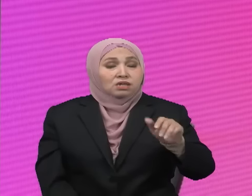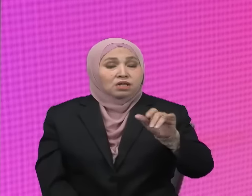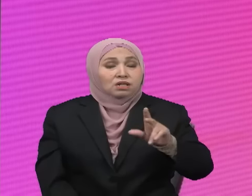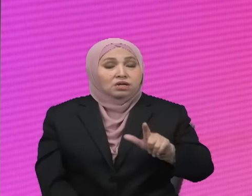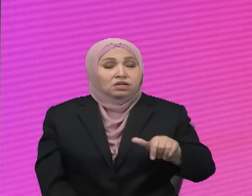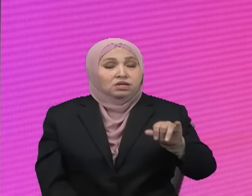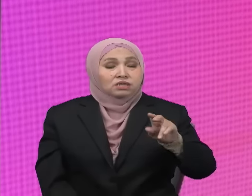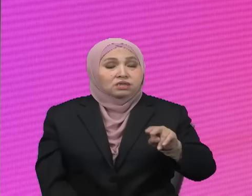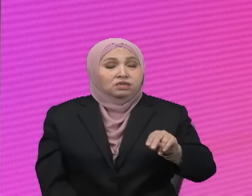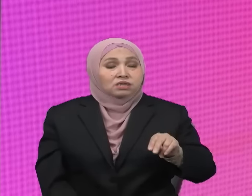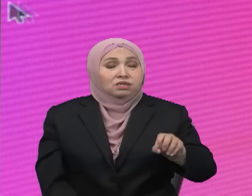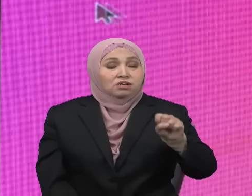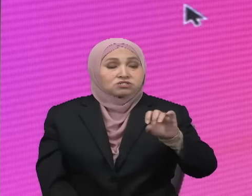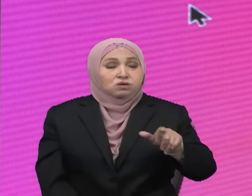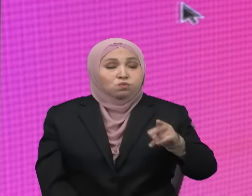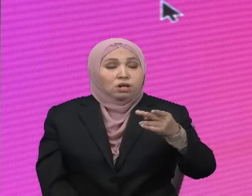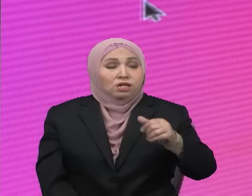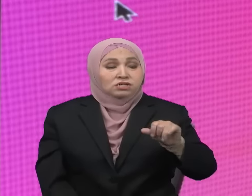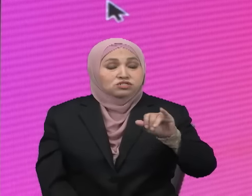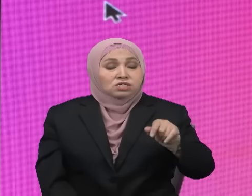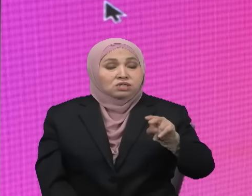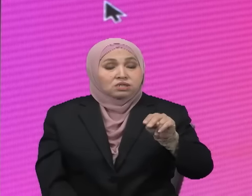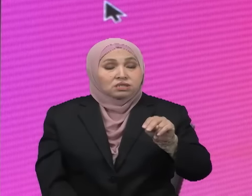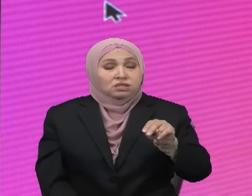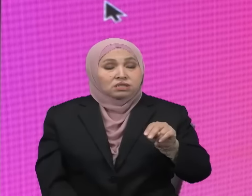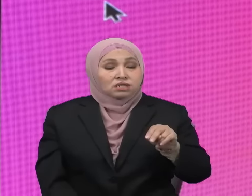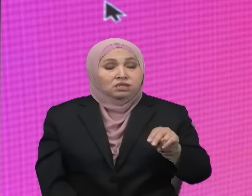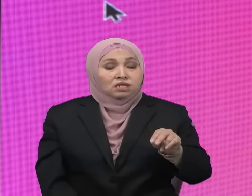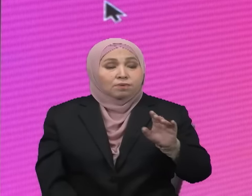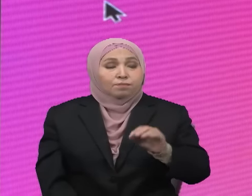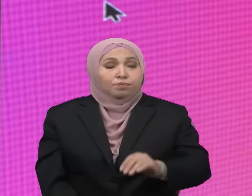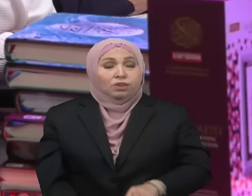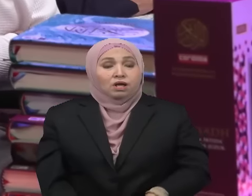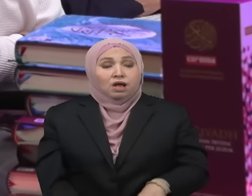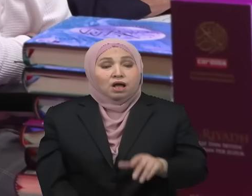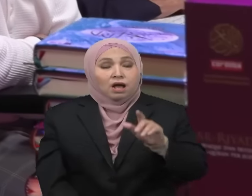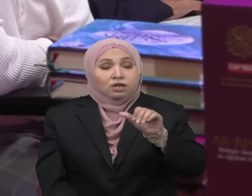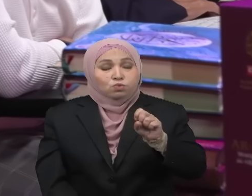syayatin al-insi wal-jin.